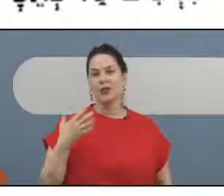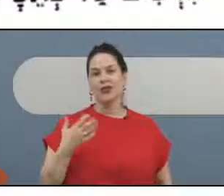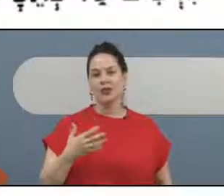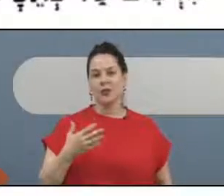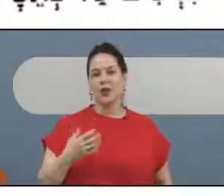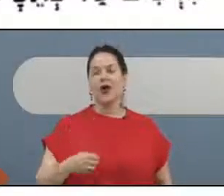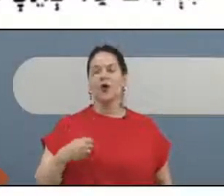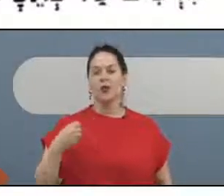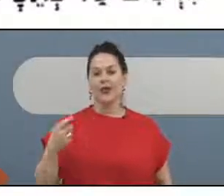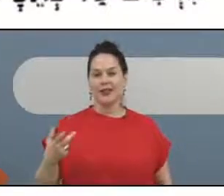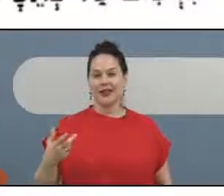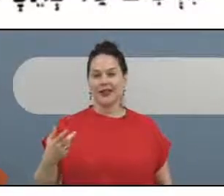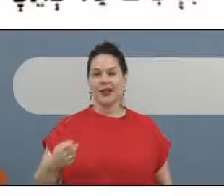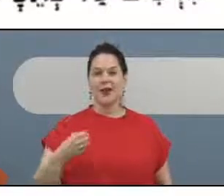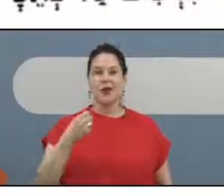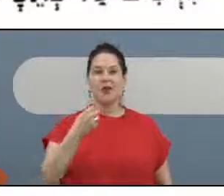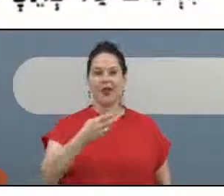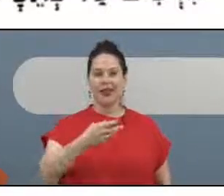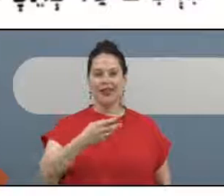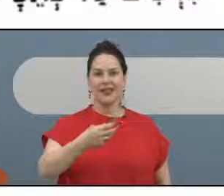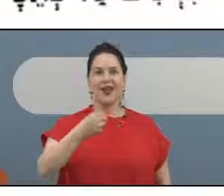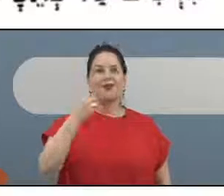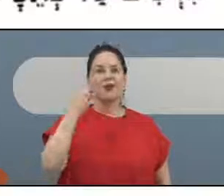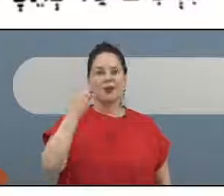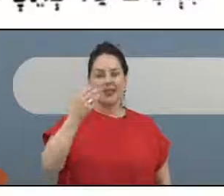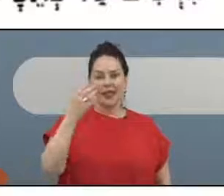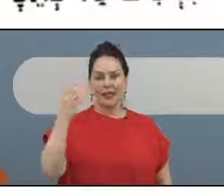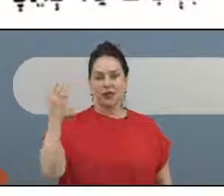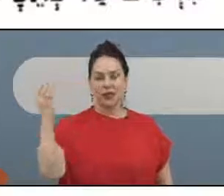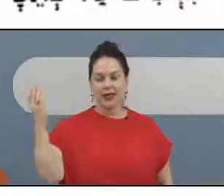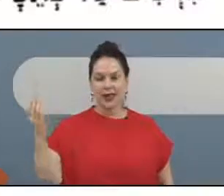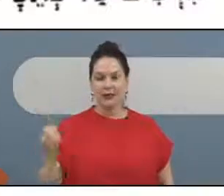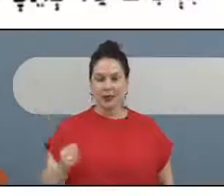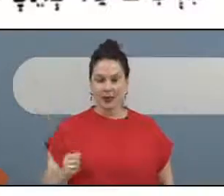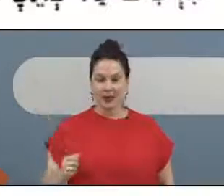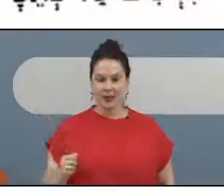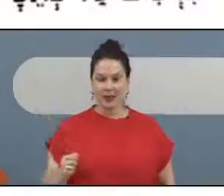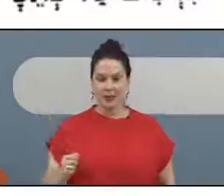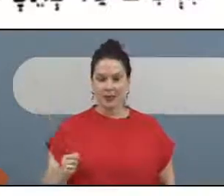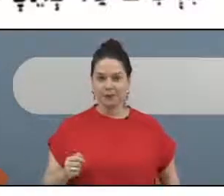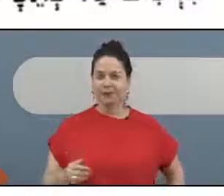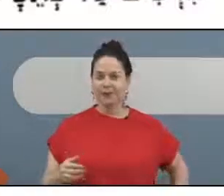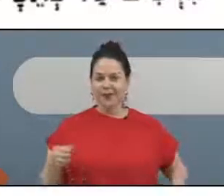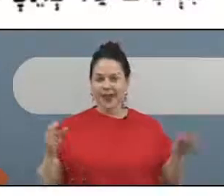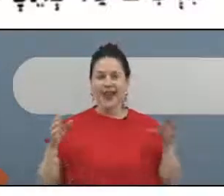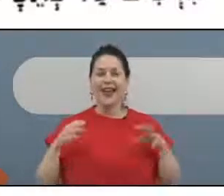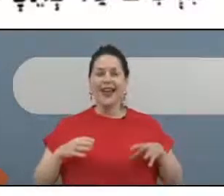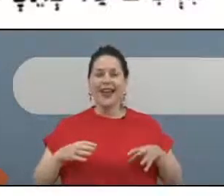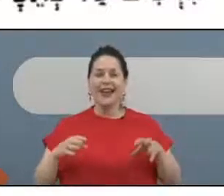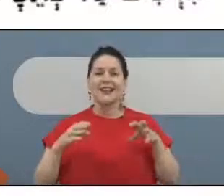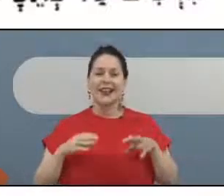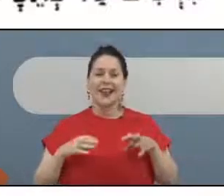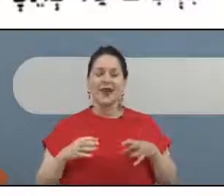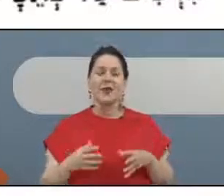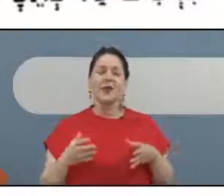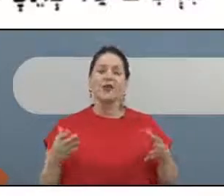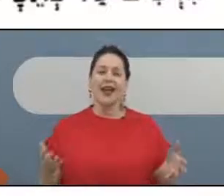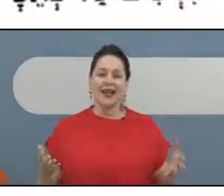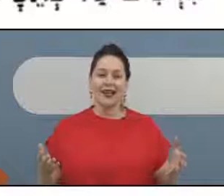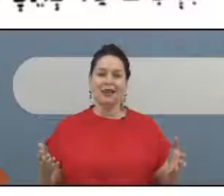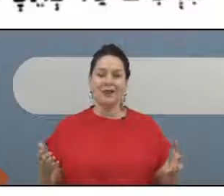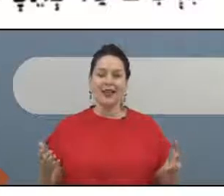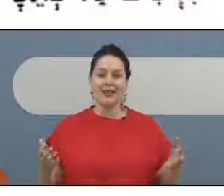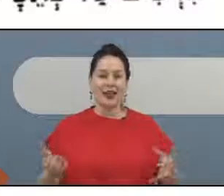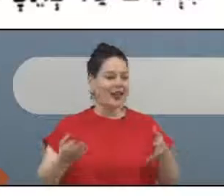אדם בזכות עצמו, הוא מנסה, הוא מעיז, והוא רוצה לעשות את זה לגמרי בדרך שלו. הרגע הזה